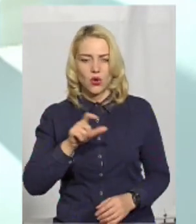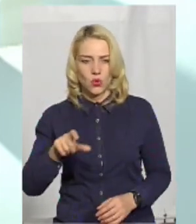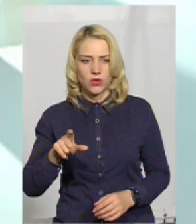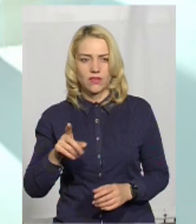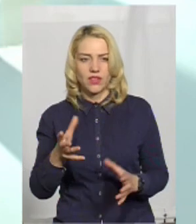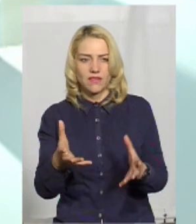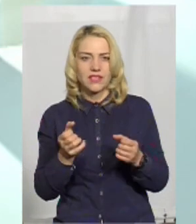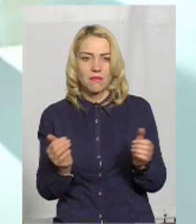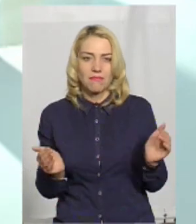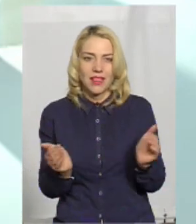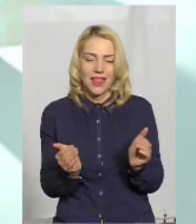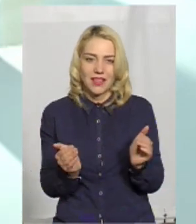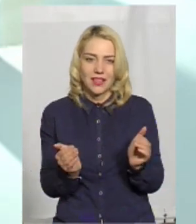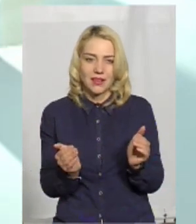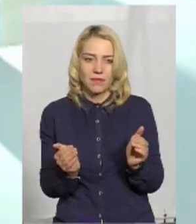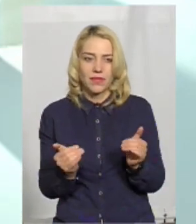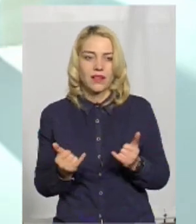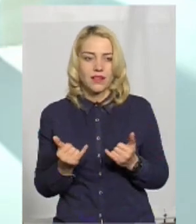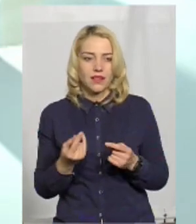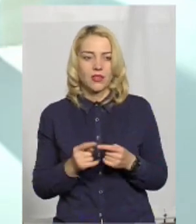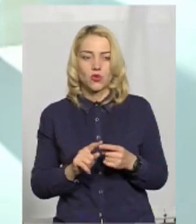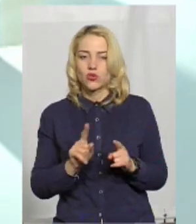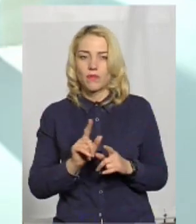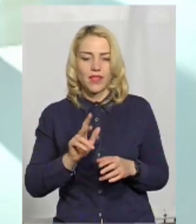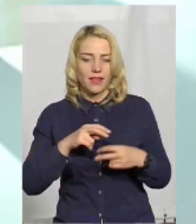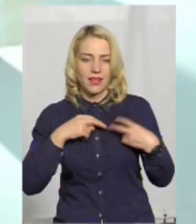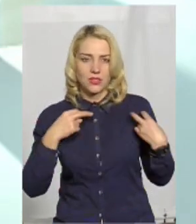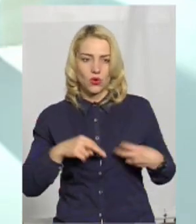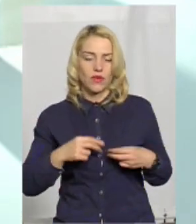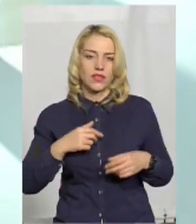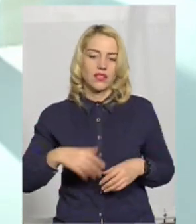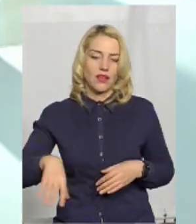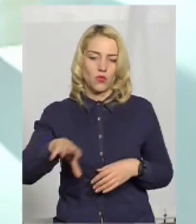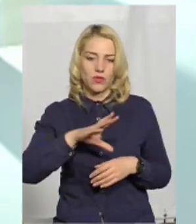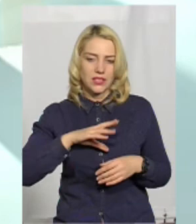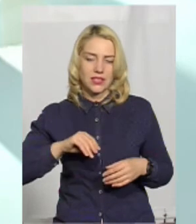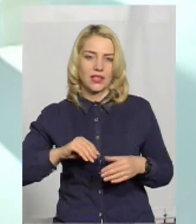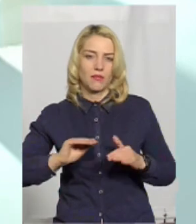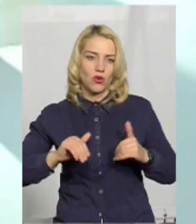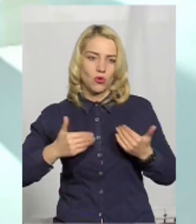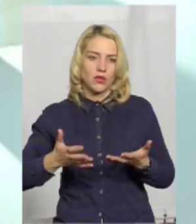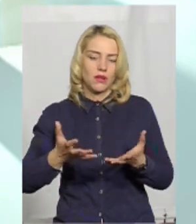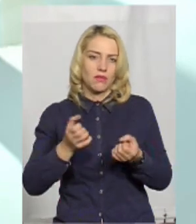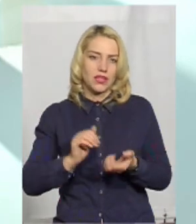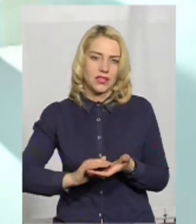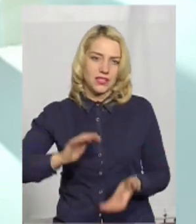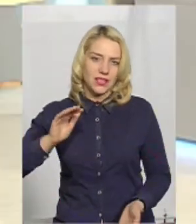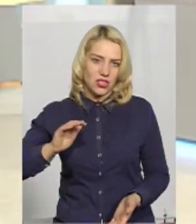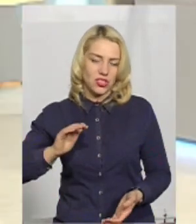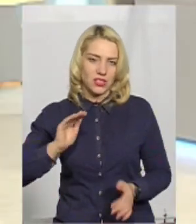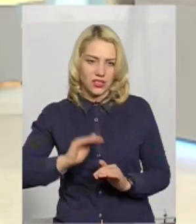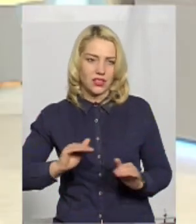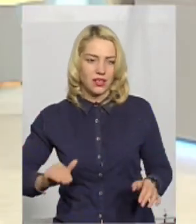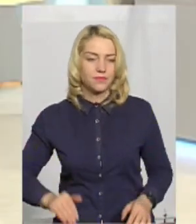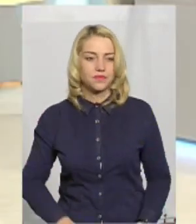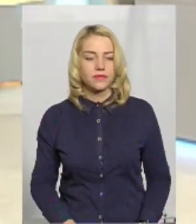малесеньких. Тому для того, щоб не ризикувати, я все-таки всім рекомендую, більш старший дітей. Звичайно. Серед